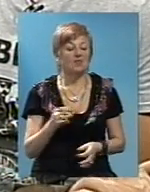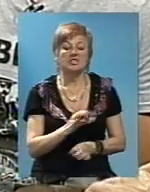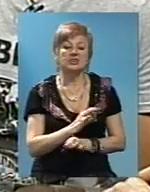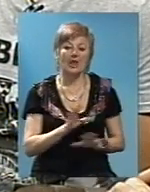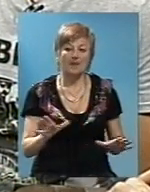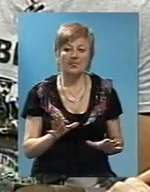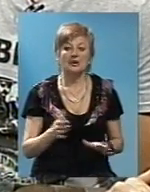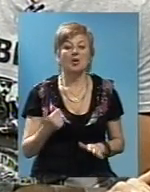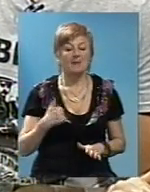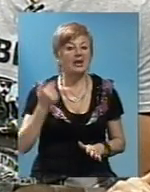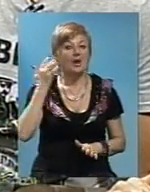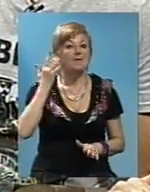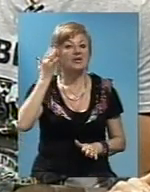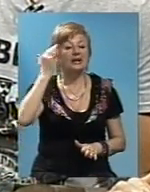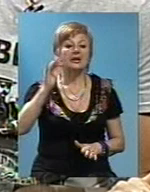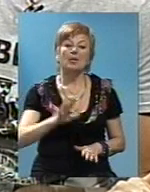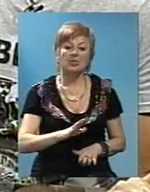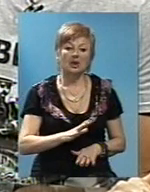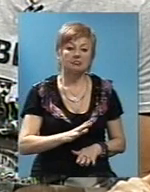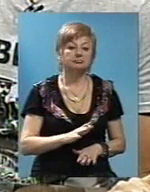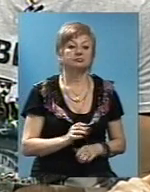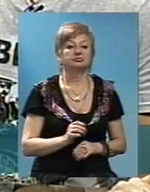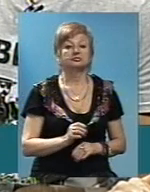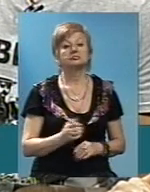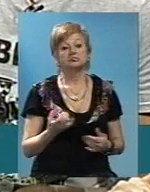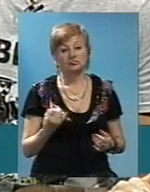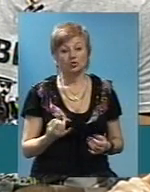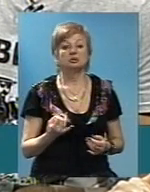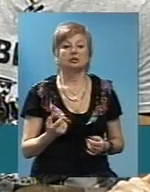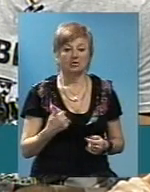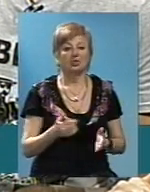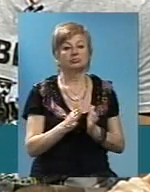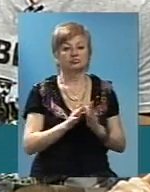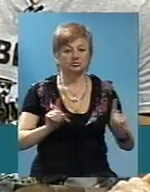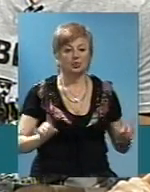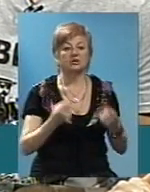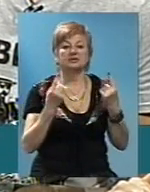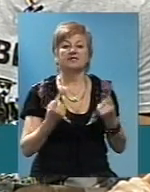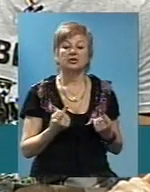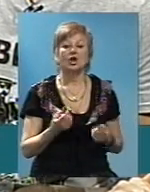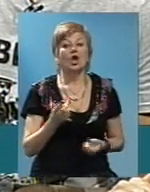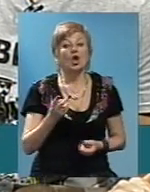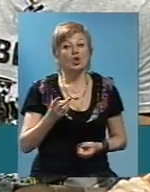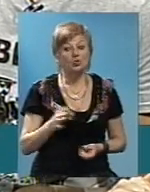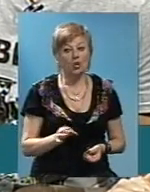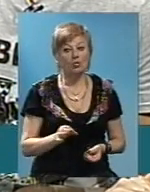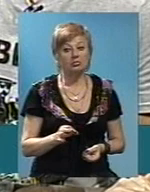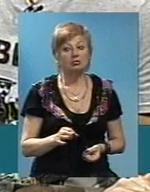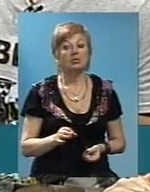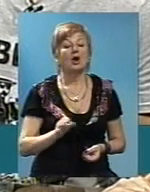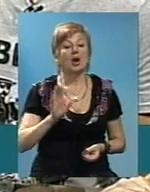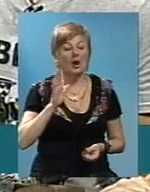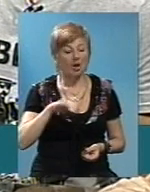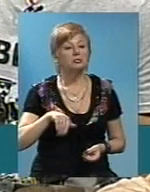Тобто, то була моя мрія. І, звичайно, я виступив за те, щоб це реалізувати. Але потім ми згадали,